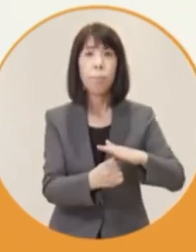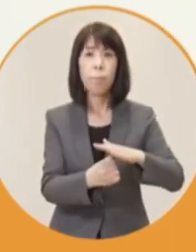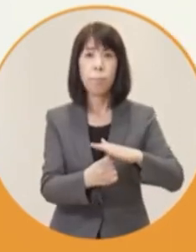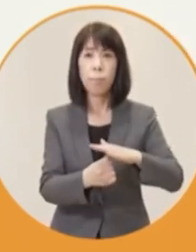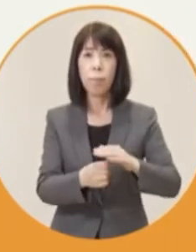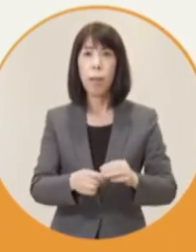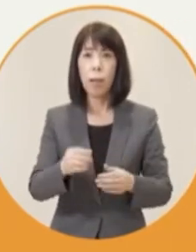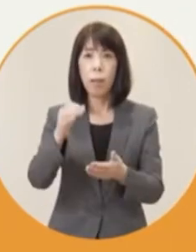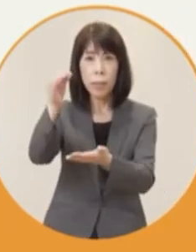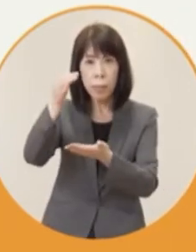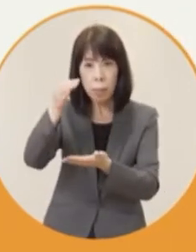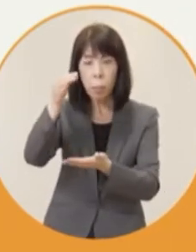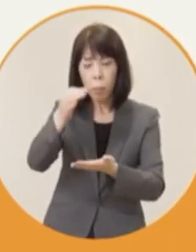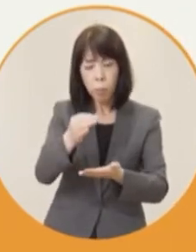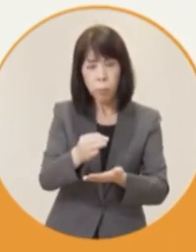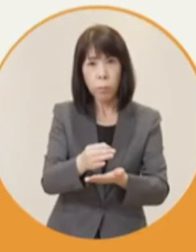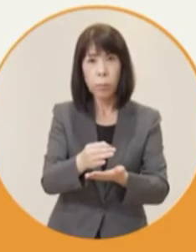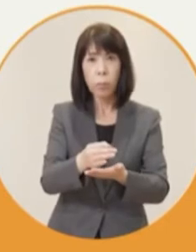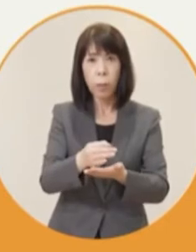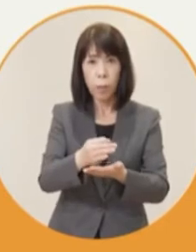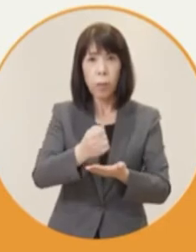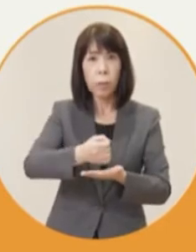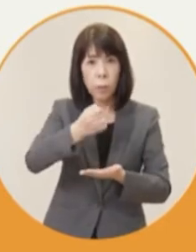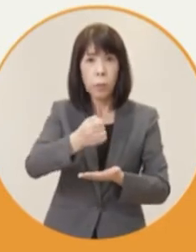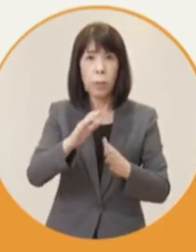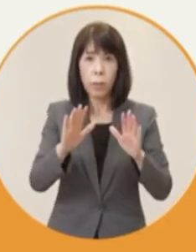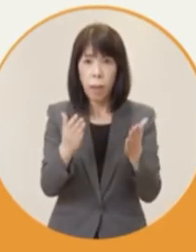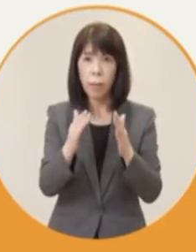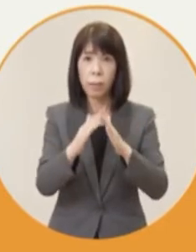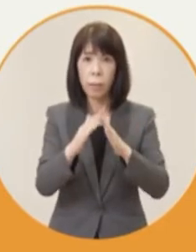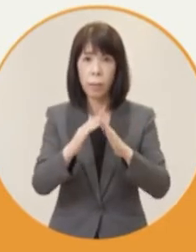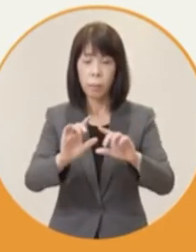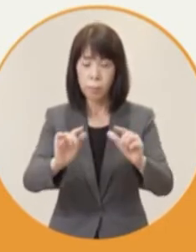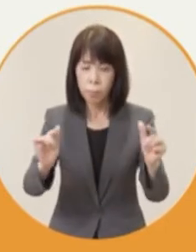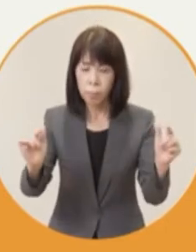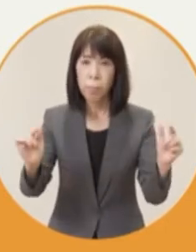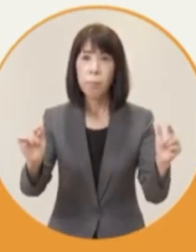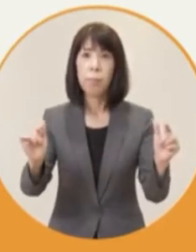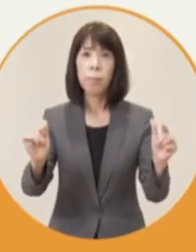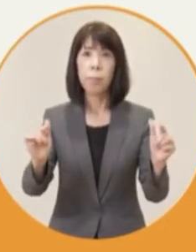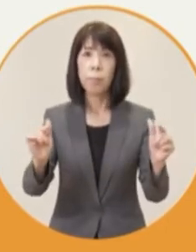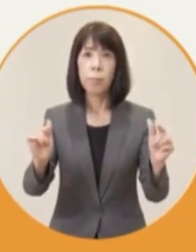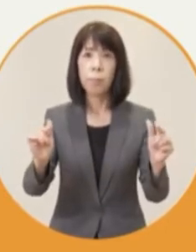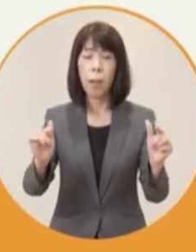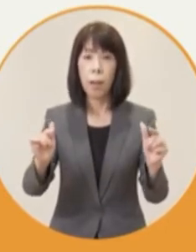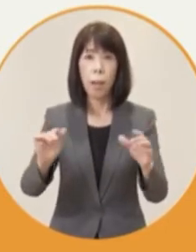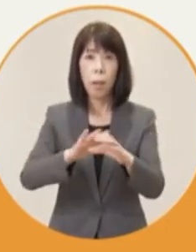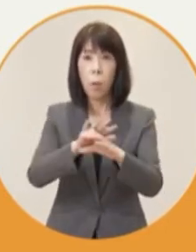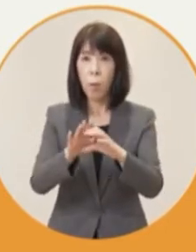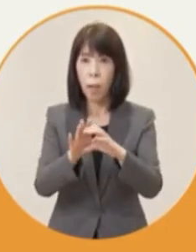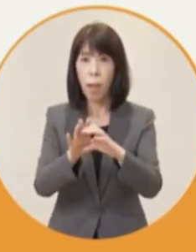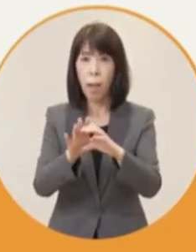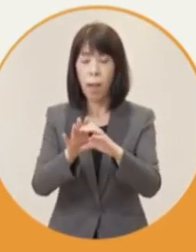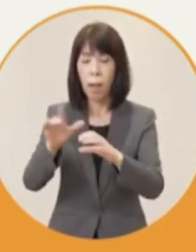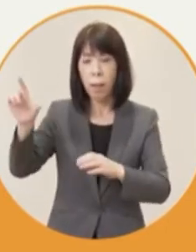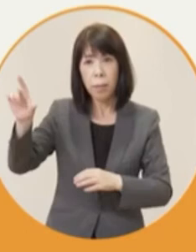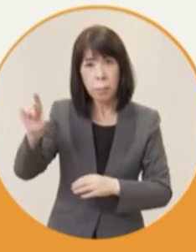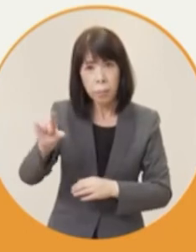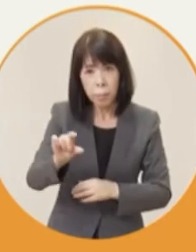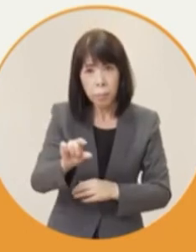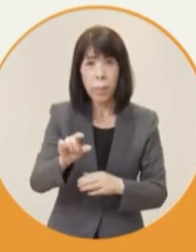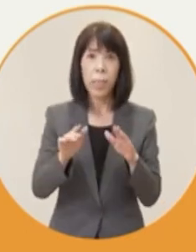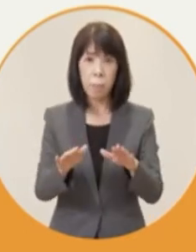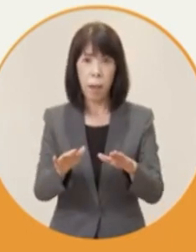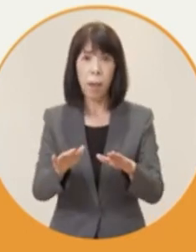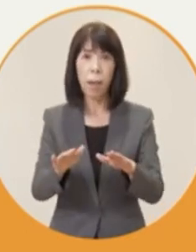迷していました。賃金も下がり続け、貯蓄ゼロ世帯は増え続けています。コロナ禍から立ち上がろうと